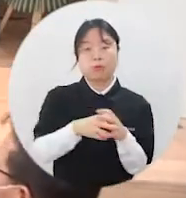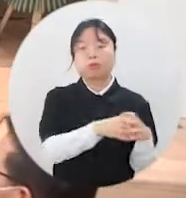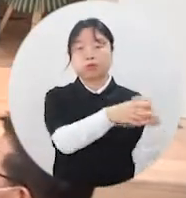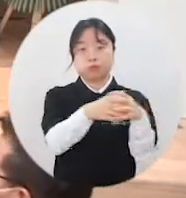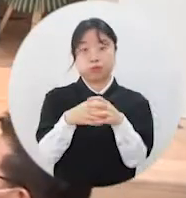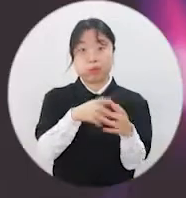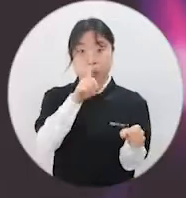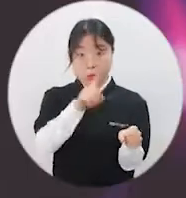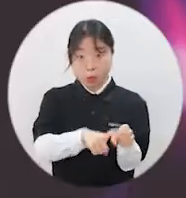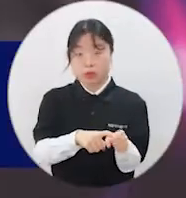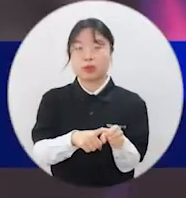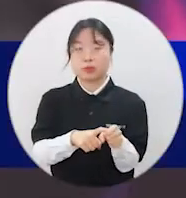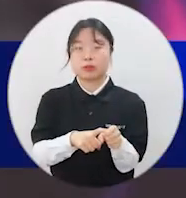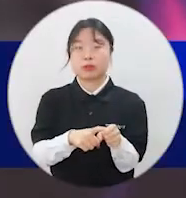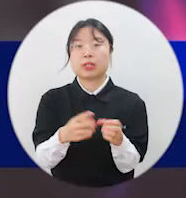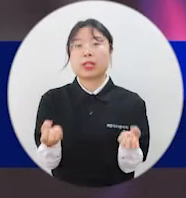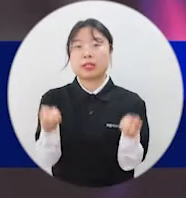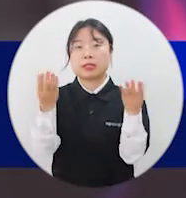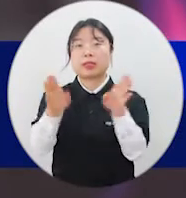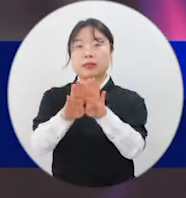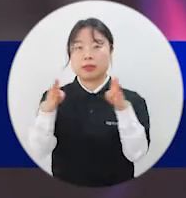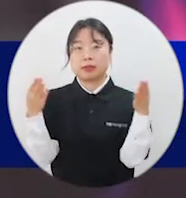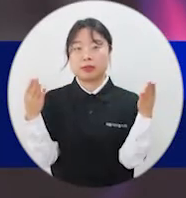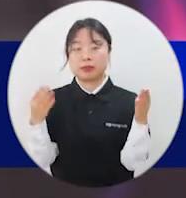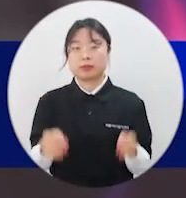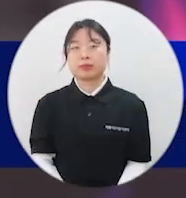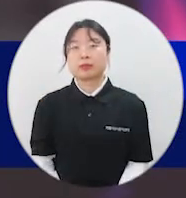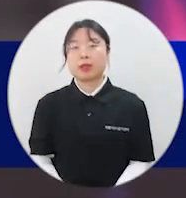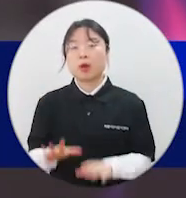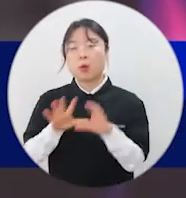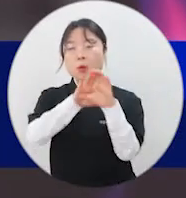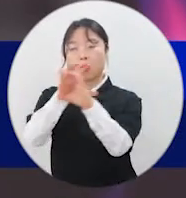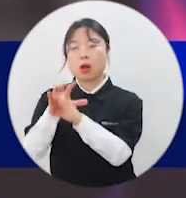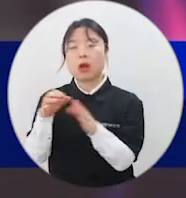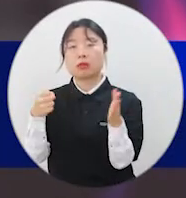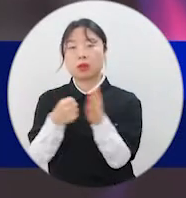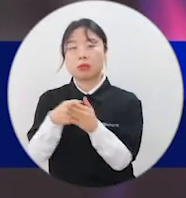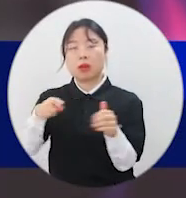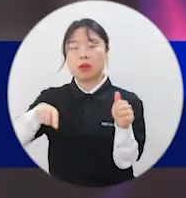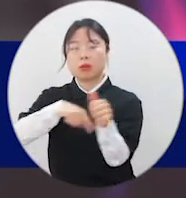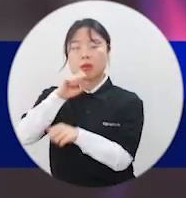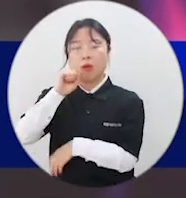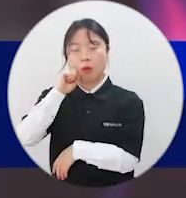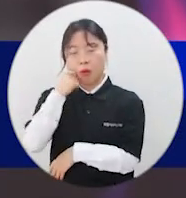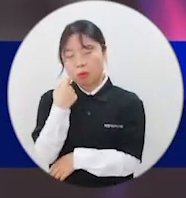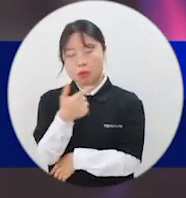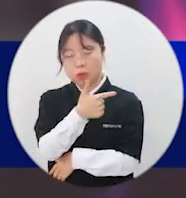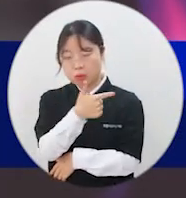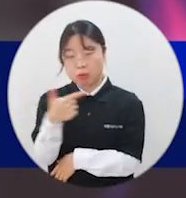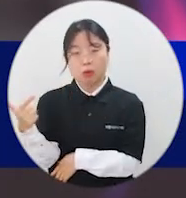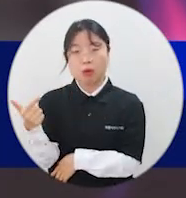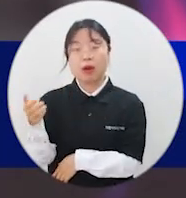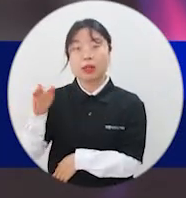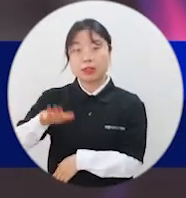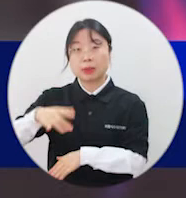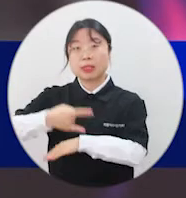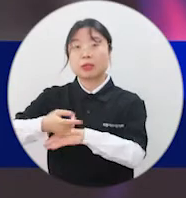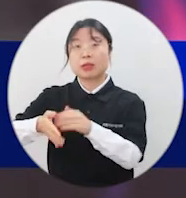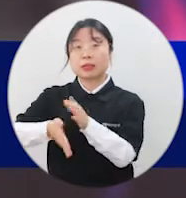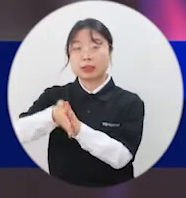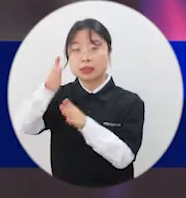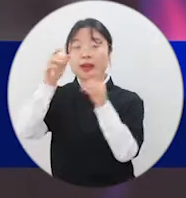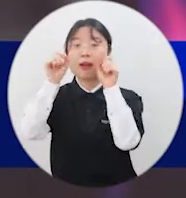마련됐습니다. 코로나19의 어려운 상황이지만은 우리 의왕시는 또 그 와중 속에서 크게 얻은 게 하나